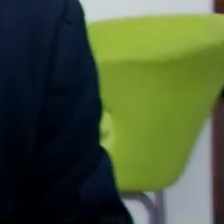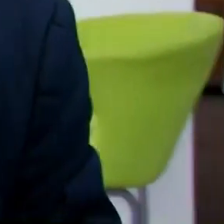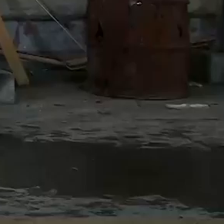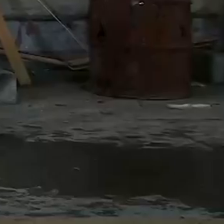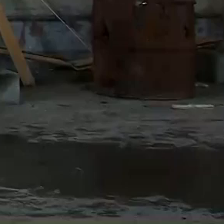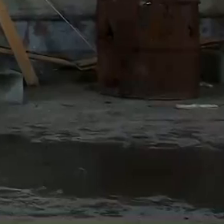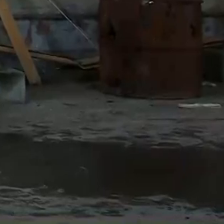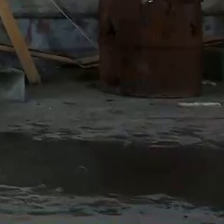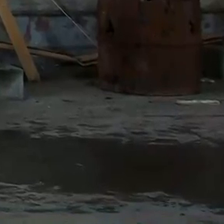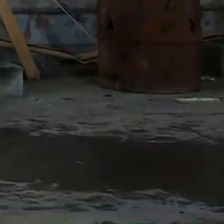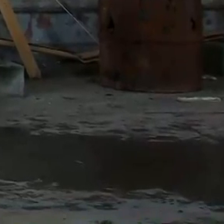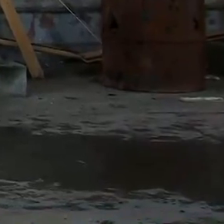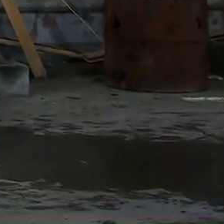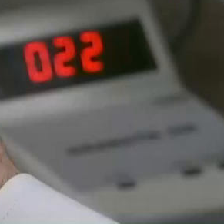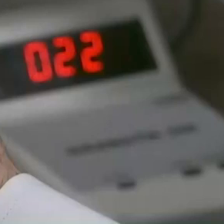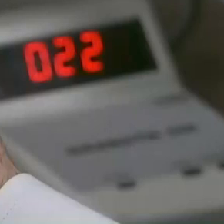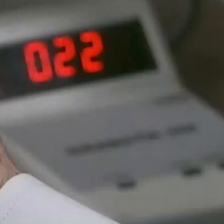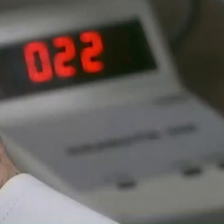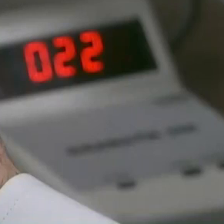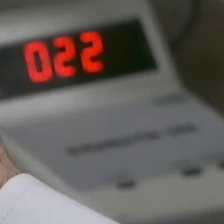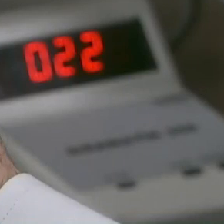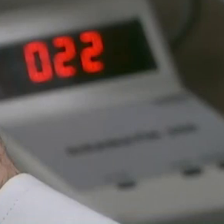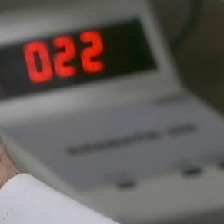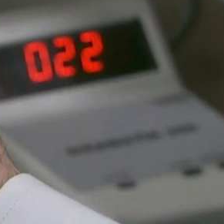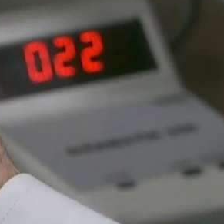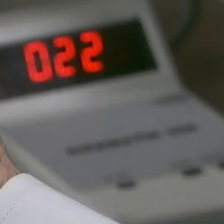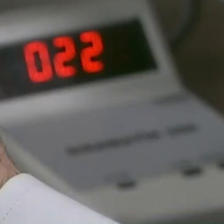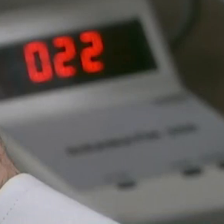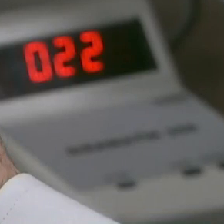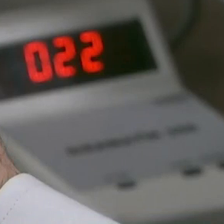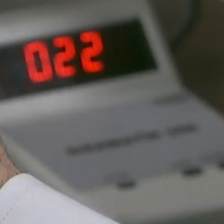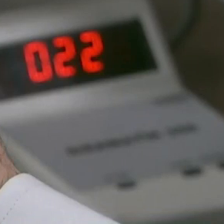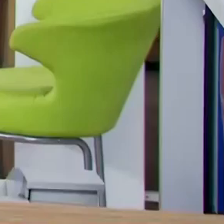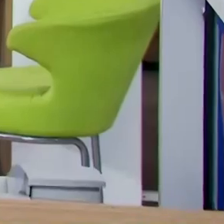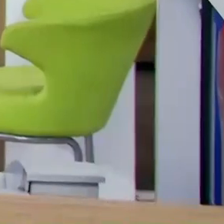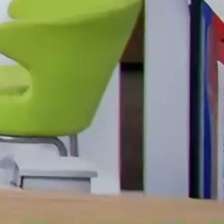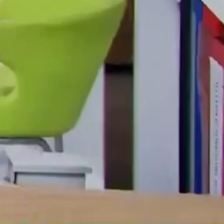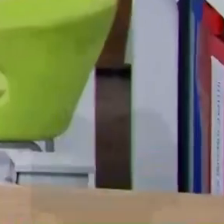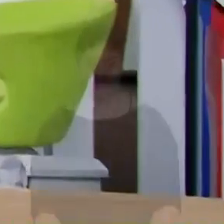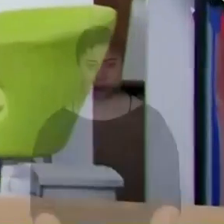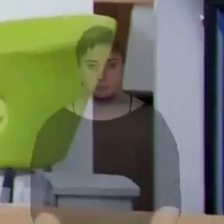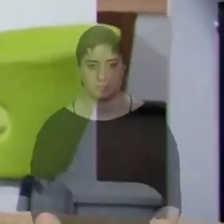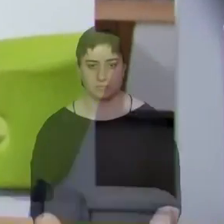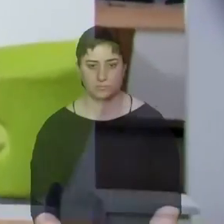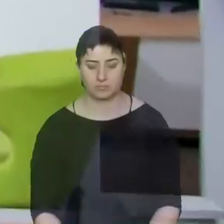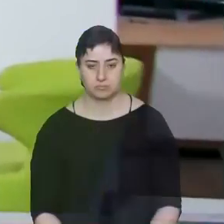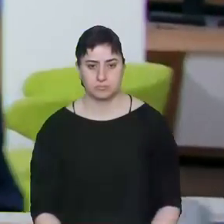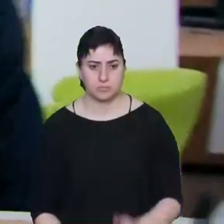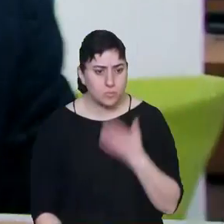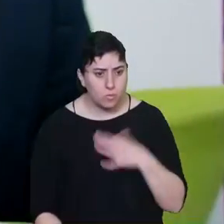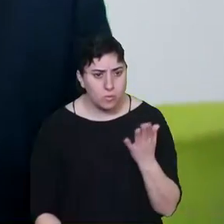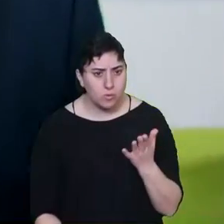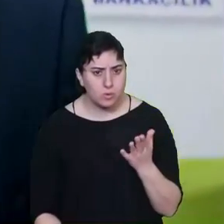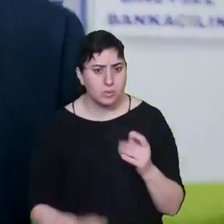kaldırdı. Adam telefonu Biricik'e tutuyor. Nurhan'ın elindeki telefonda Biricik'in görüntüsü. Yok